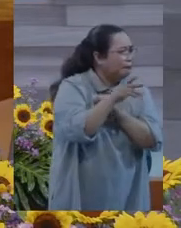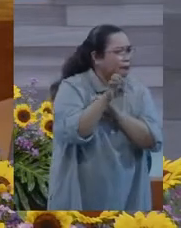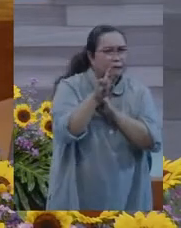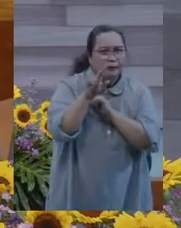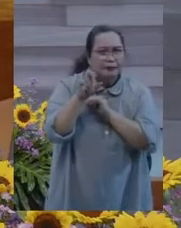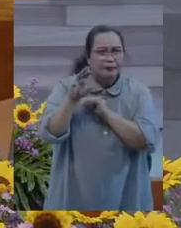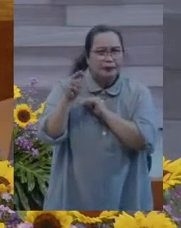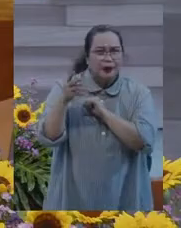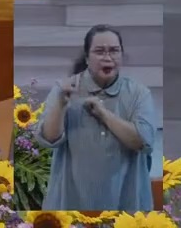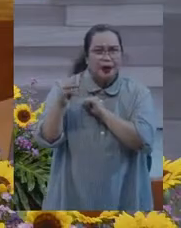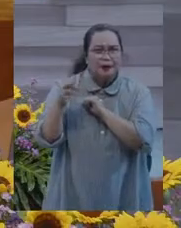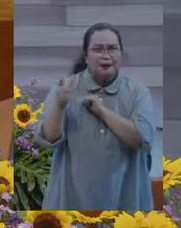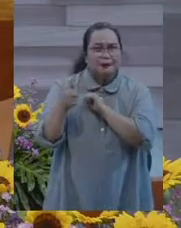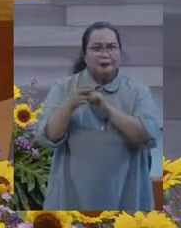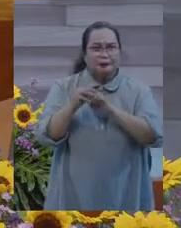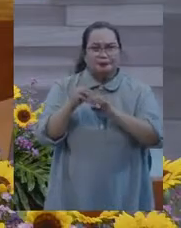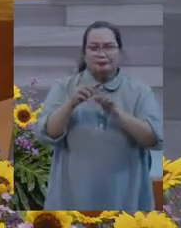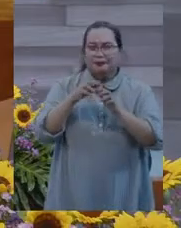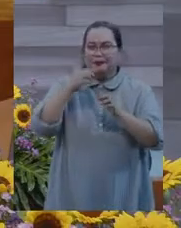the ground.